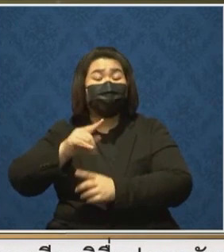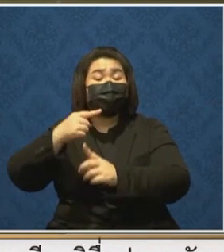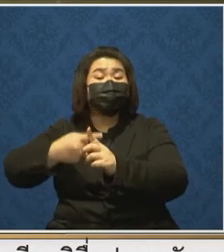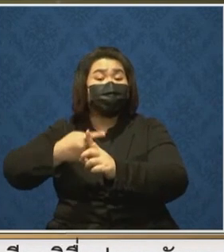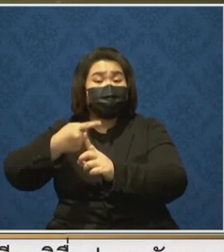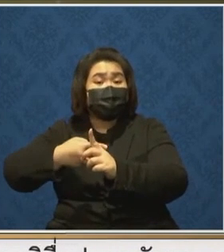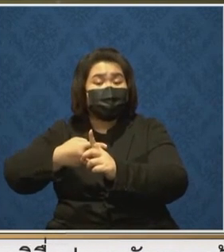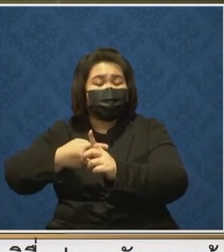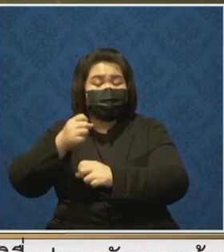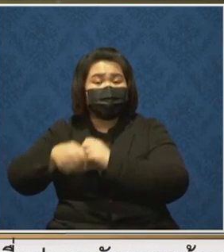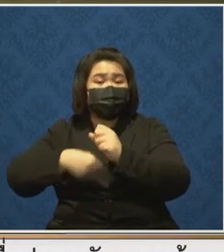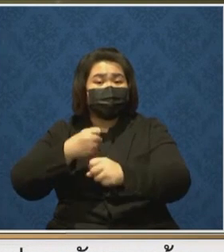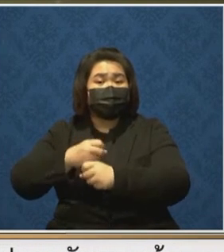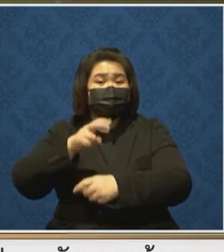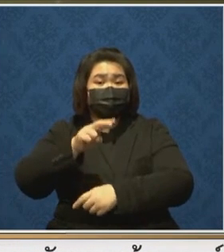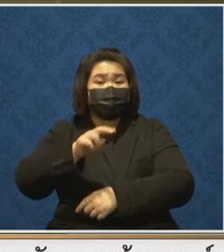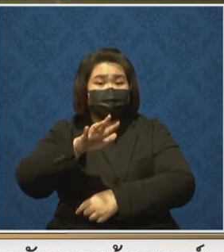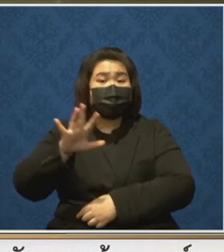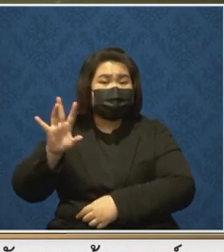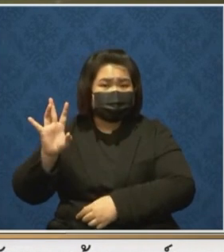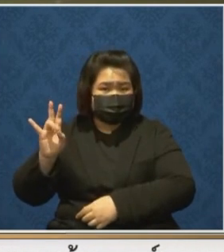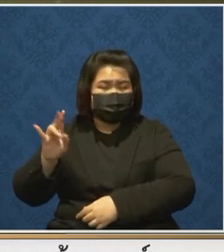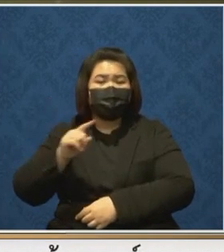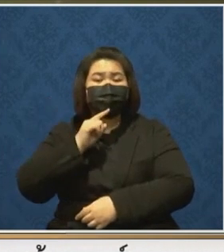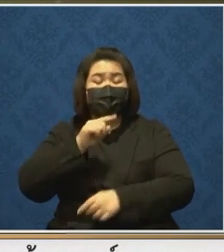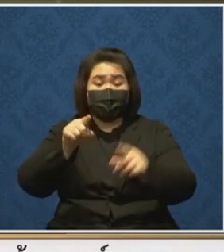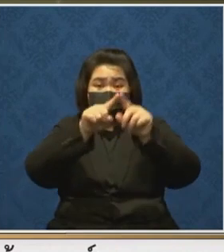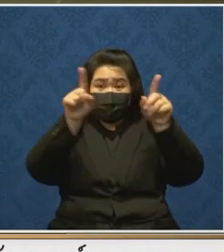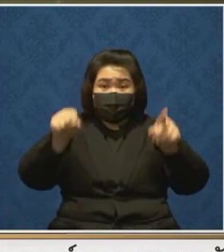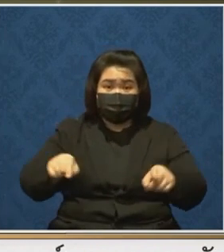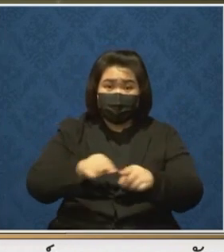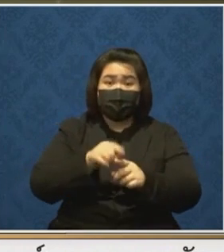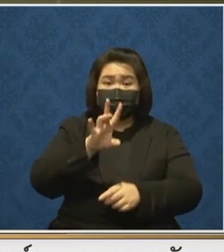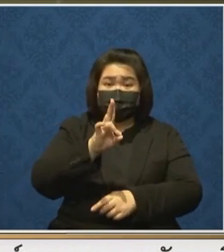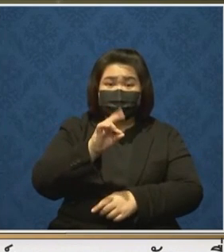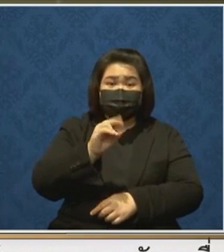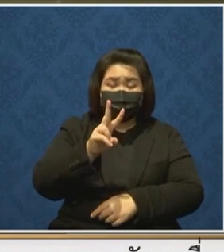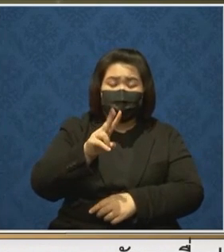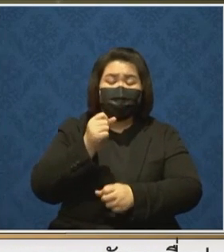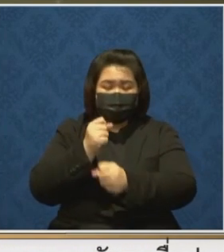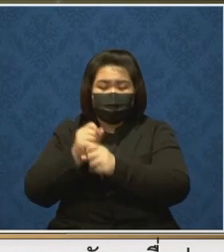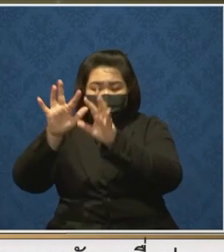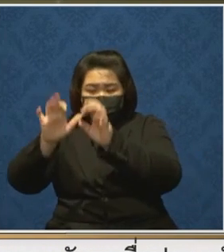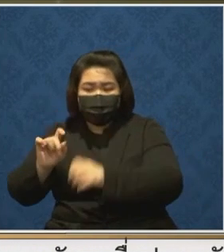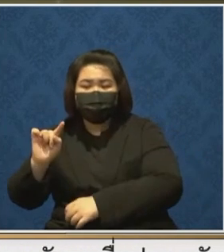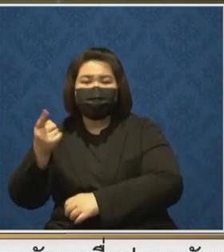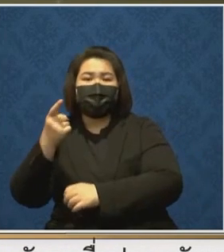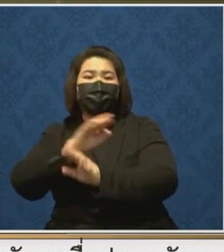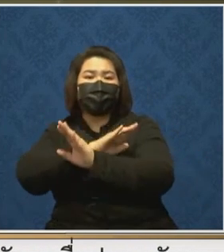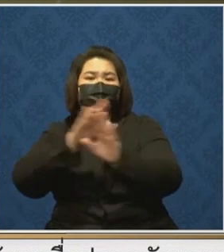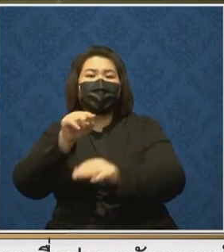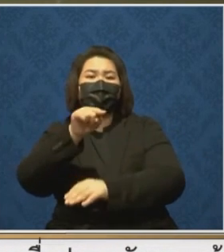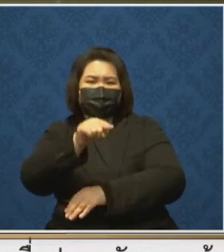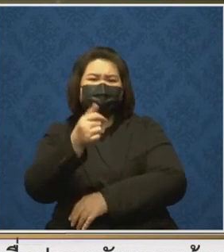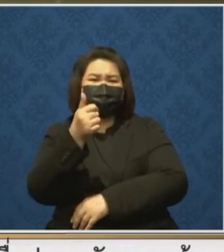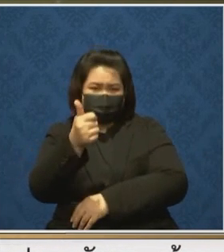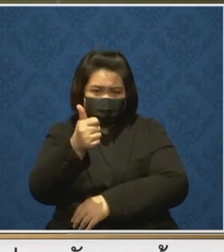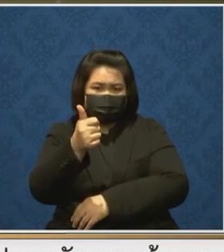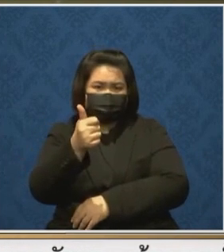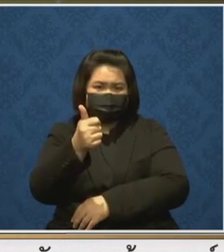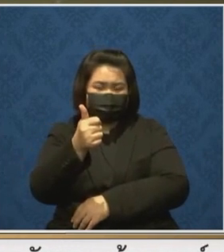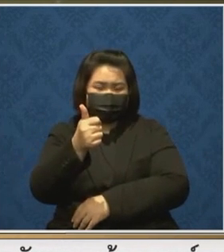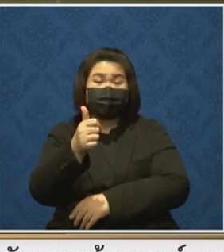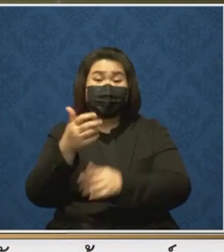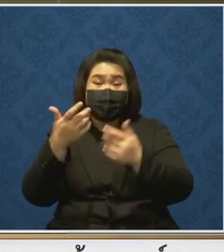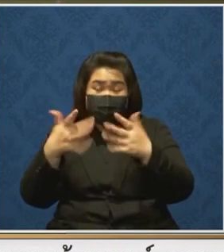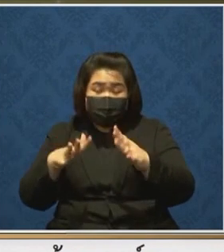พุธศักราะ 257 ยกเลิกคำสั่งที่ 72 ทั 259ซึ่งจะมผลในทันที ใ